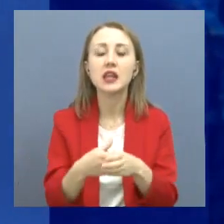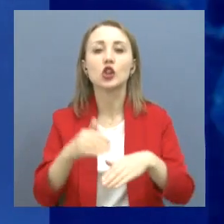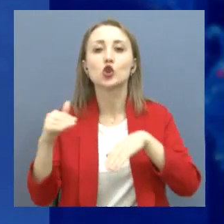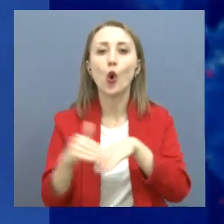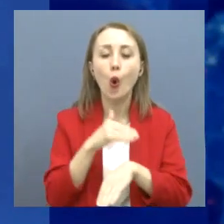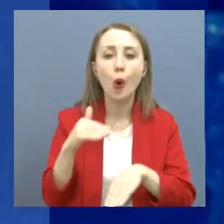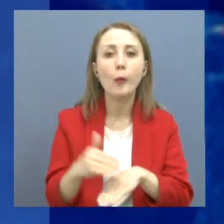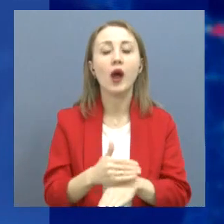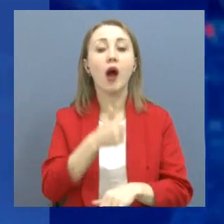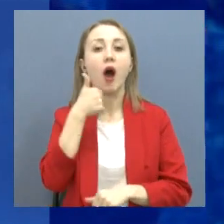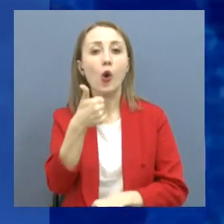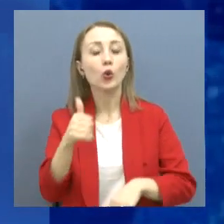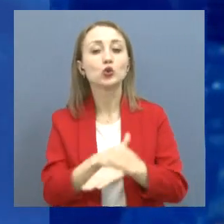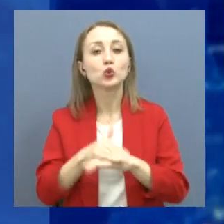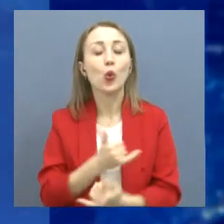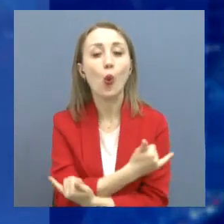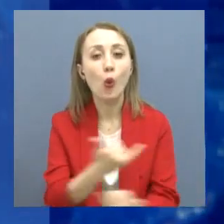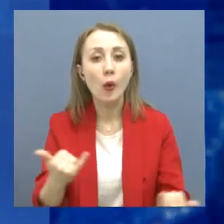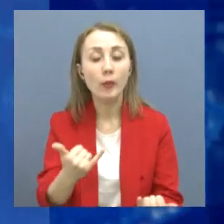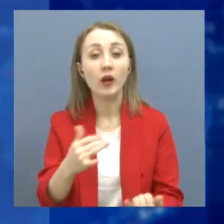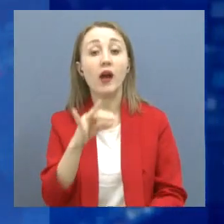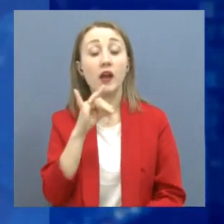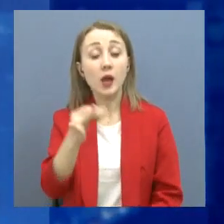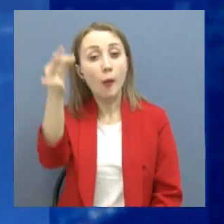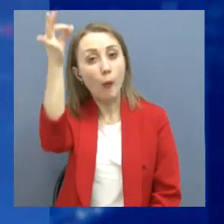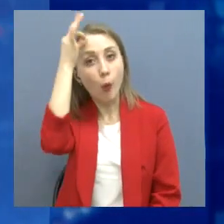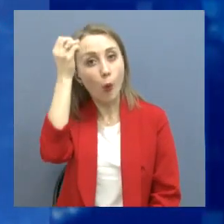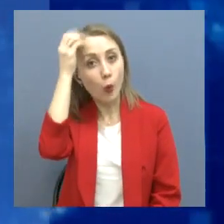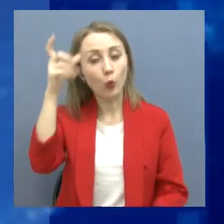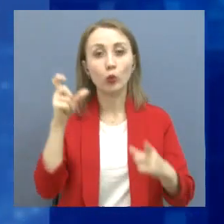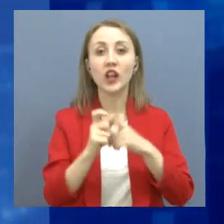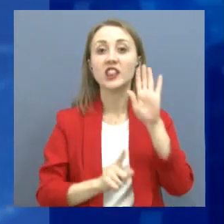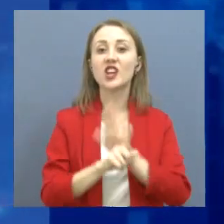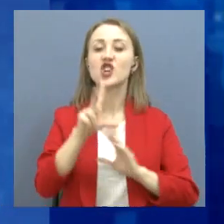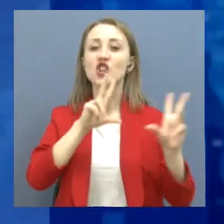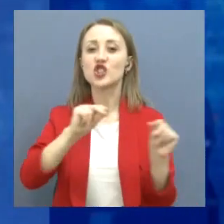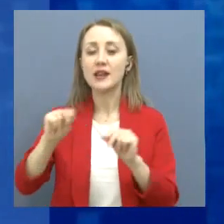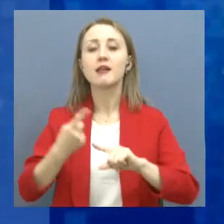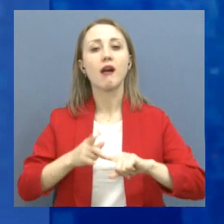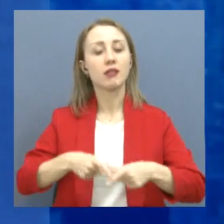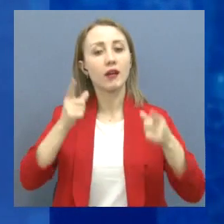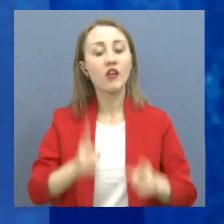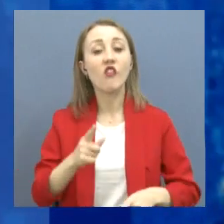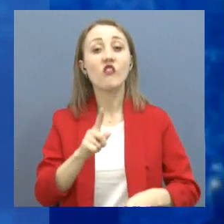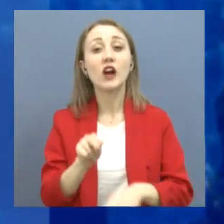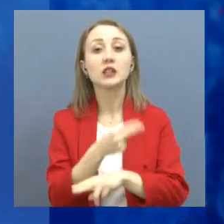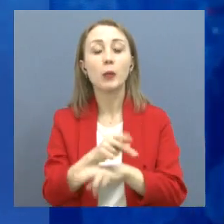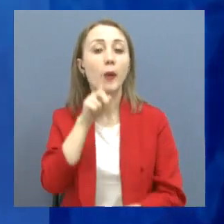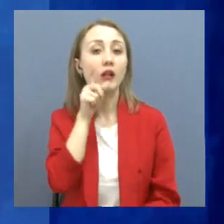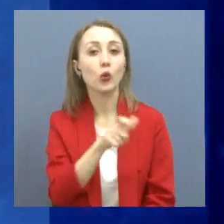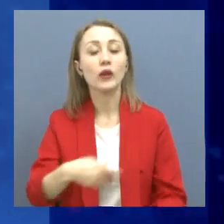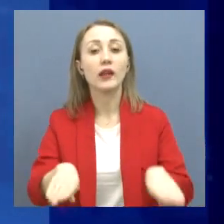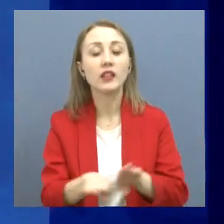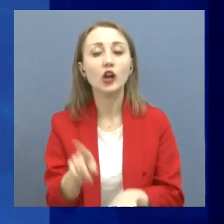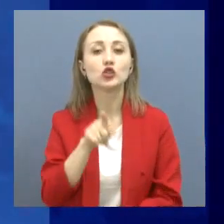свершениям, здоровому образу жизни. Помните мудрость, начало счастья, согласие. Воспитывайте молодежь так, чтобы она стремилась быть